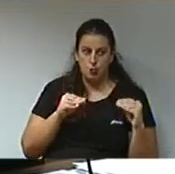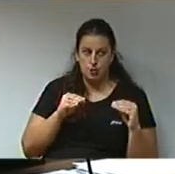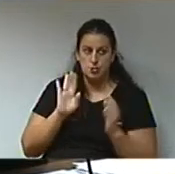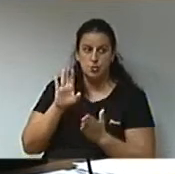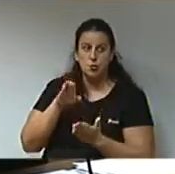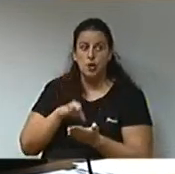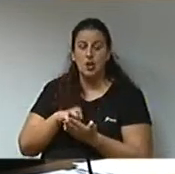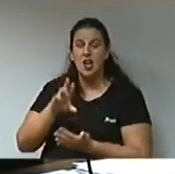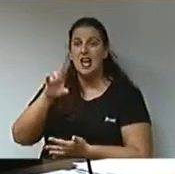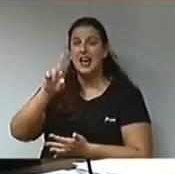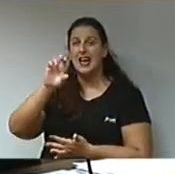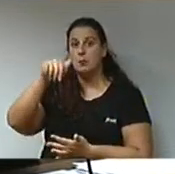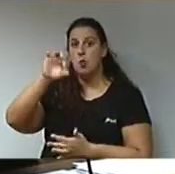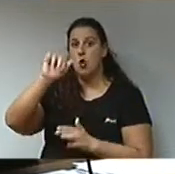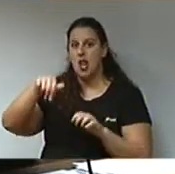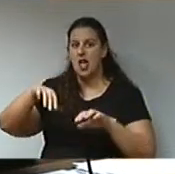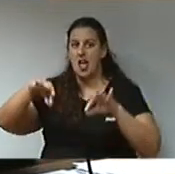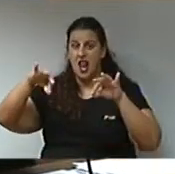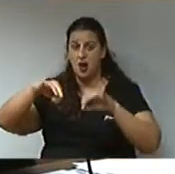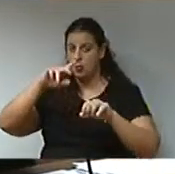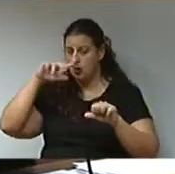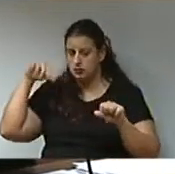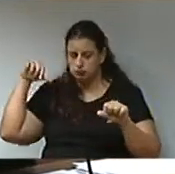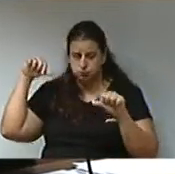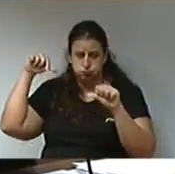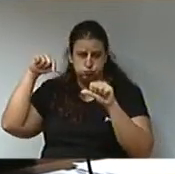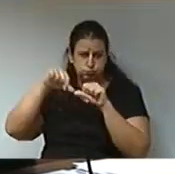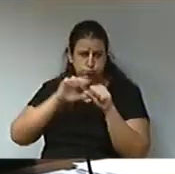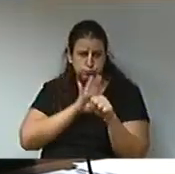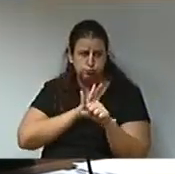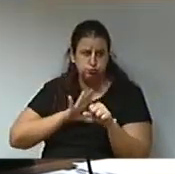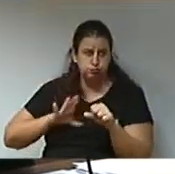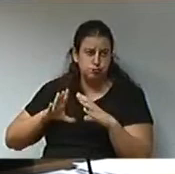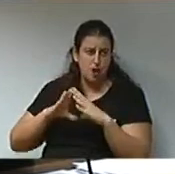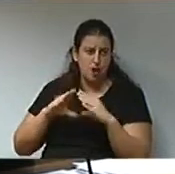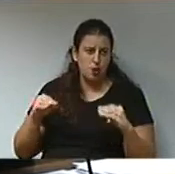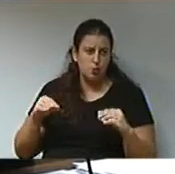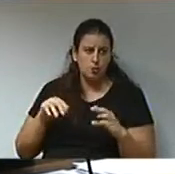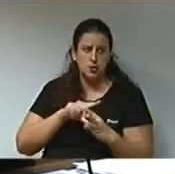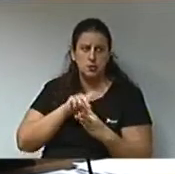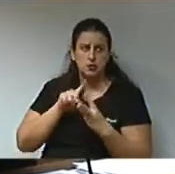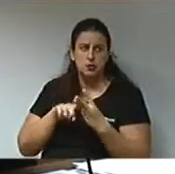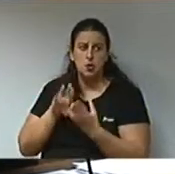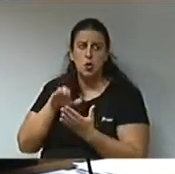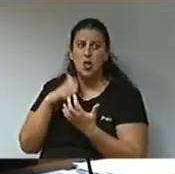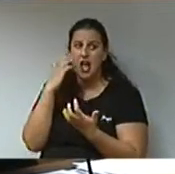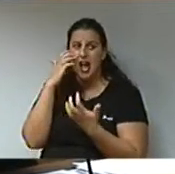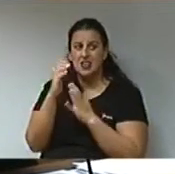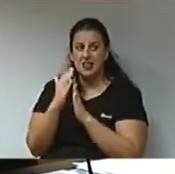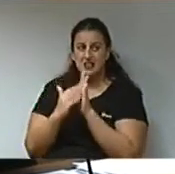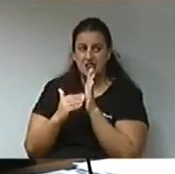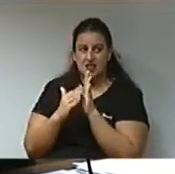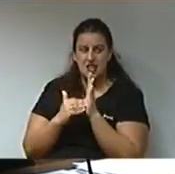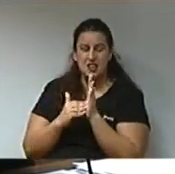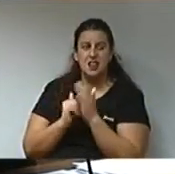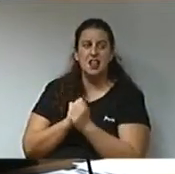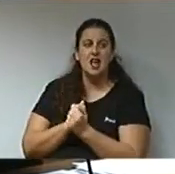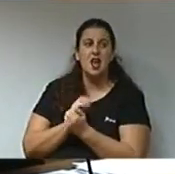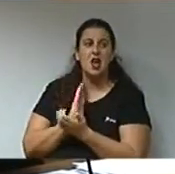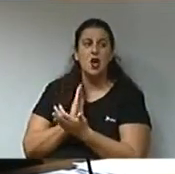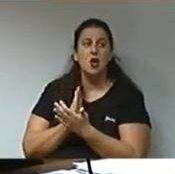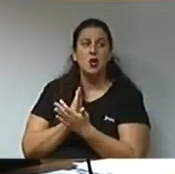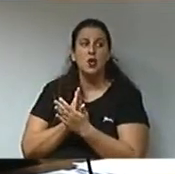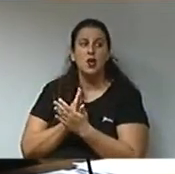ciutat de Cremona, Alaquàs, anys i anys de barracons. CEIP, les Arts de València, CEIP de